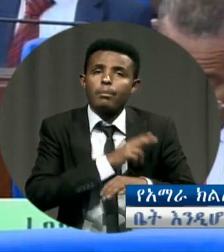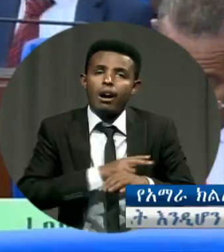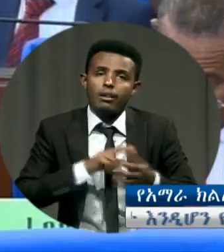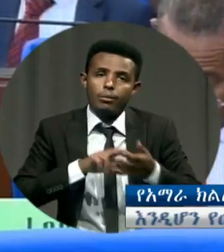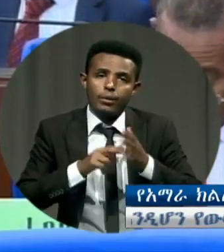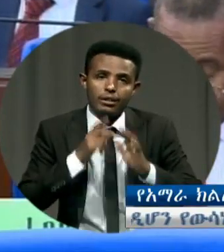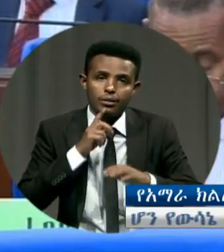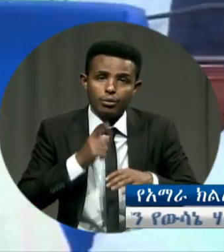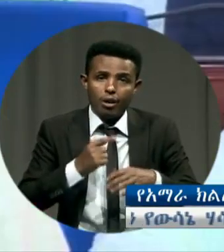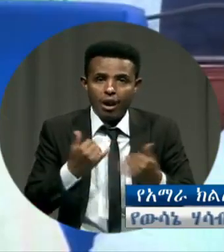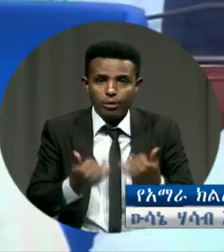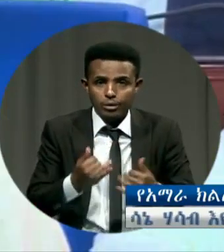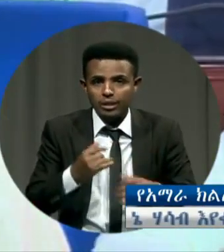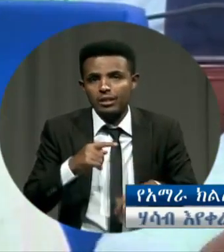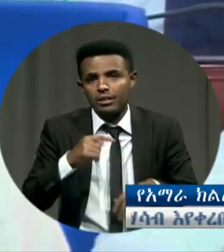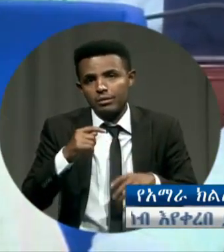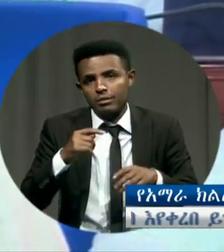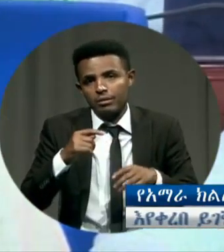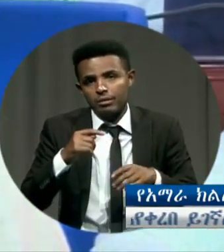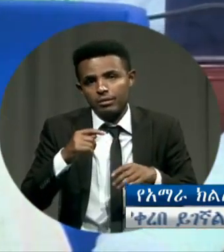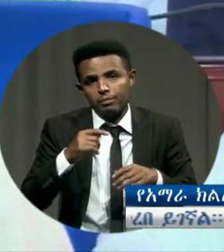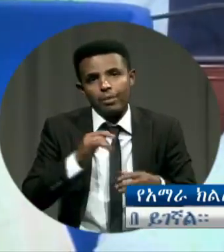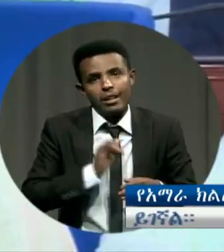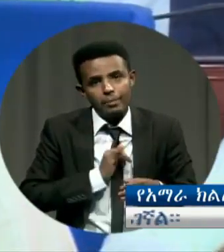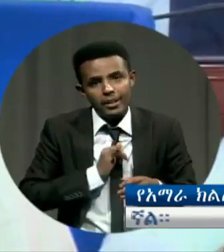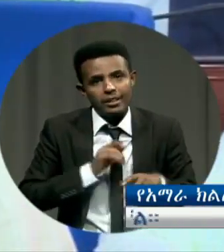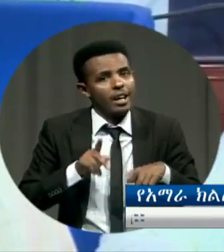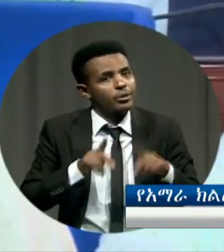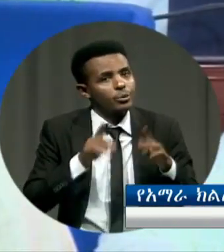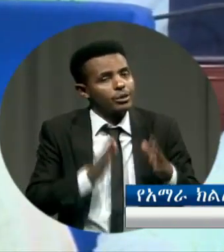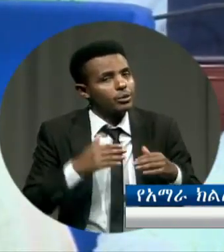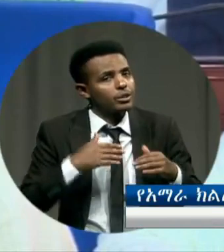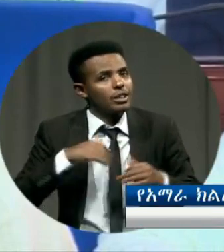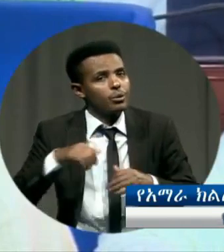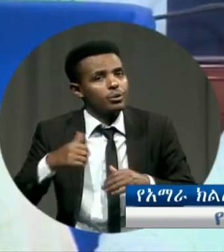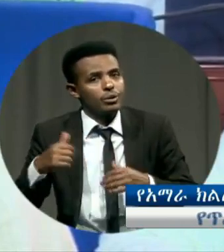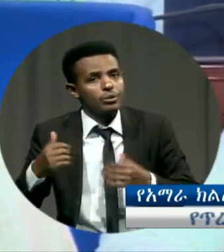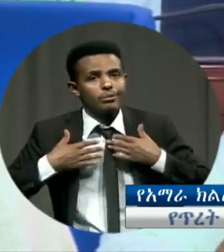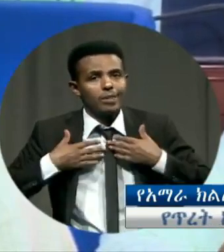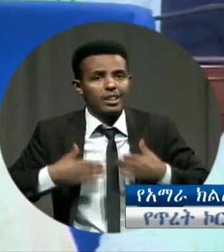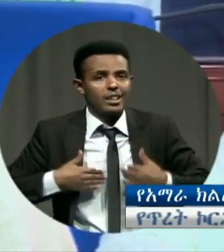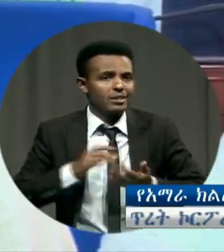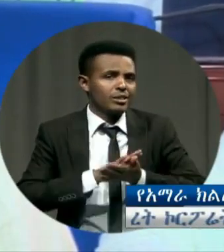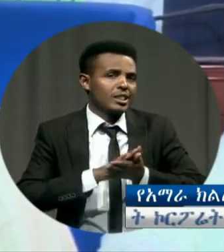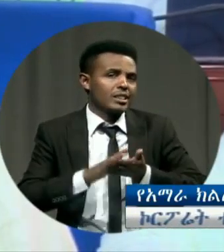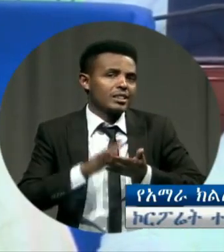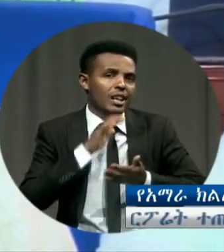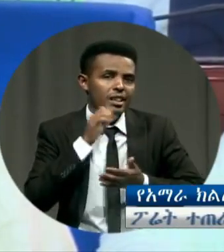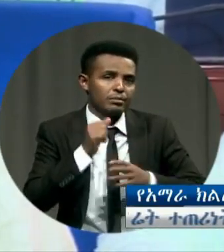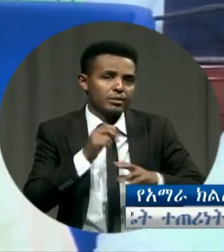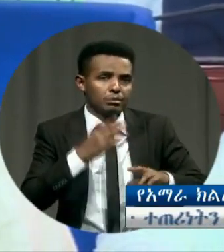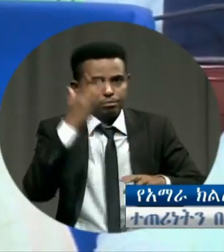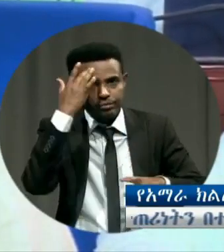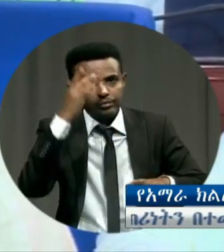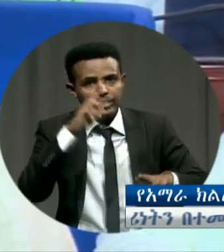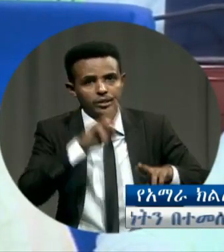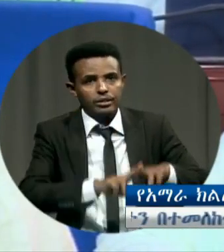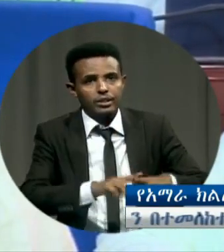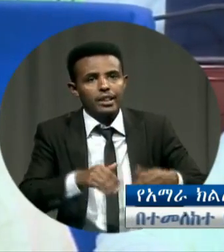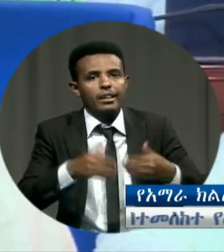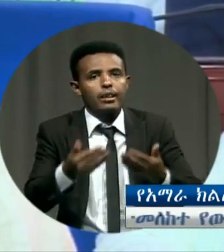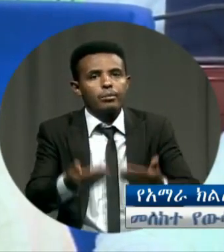ነው። አሁን ባለቤቶች አርሶ አደሮች አሉ፣ ሌላ ሌላውም ግለሰቦች አሉ፣ ሌላውም አካል አለ። እሱም ጥርት ያለ አይደለም፣ እንደዚህ ውዝፍ ብሎ ነው የቀረበው።